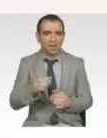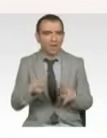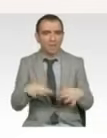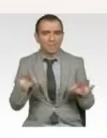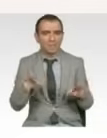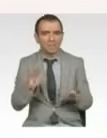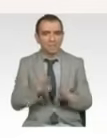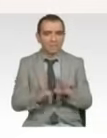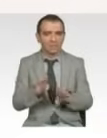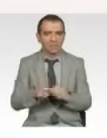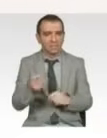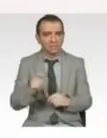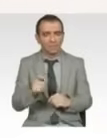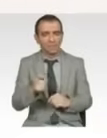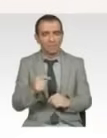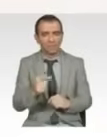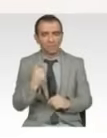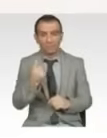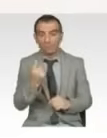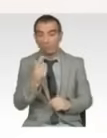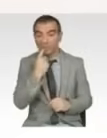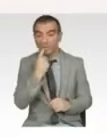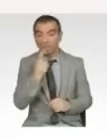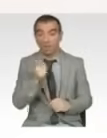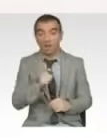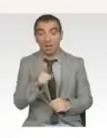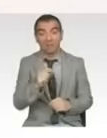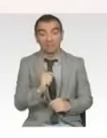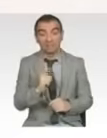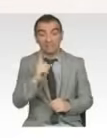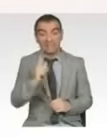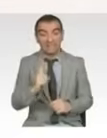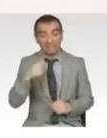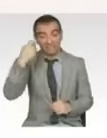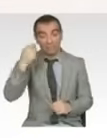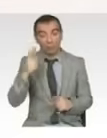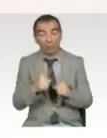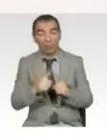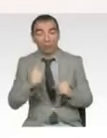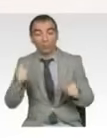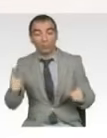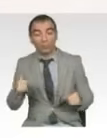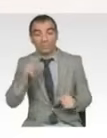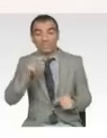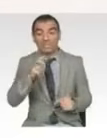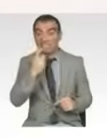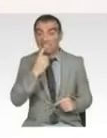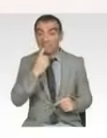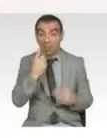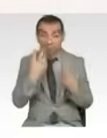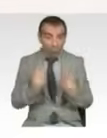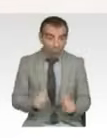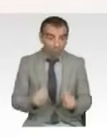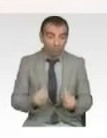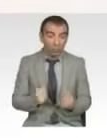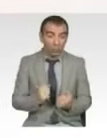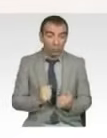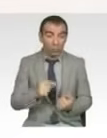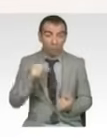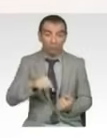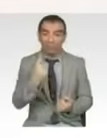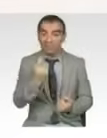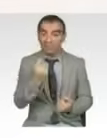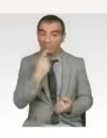aşaması, yapım aşaması? 1,5 senede yaptık filmi. İlk film çok uzun sürmüştü. 8 sene sürmüştü yapımımız. Bunu